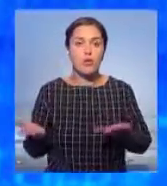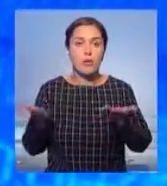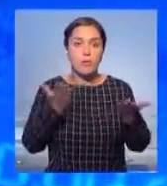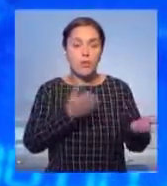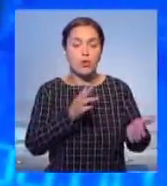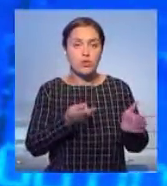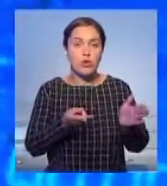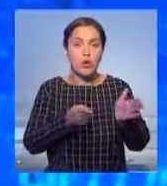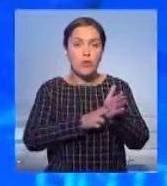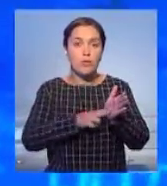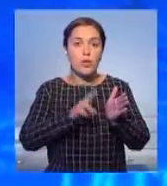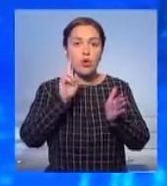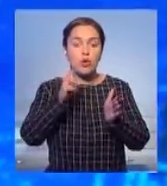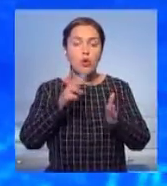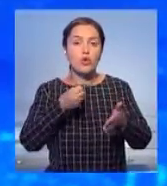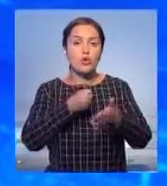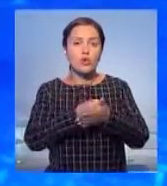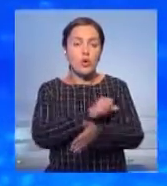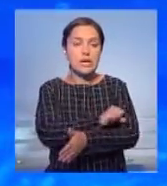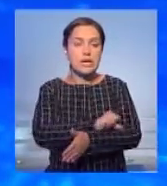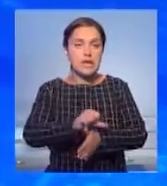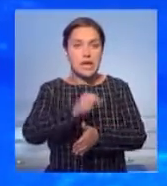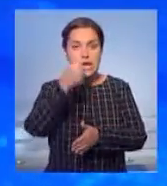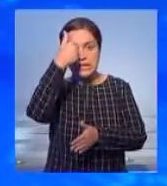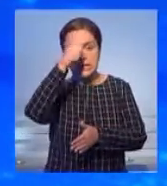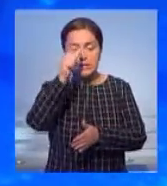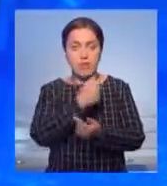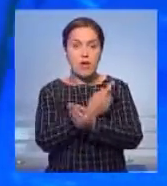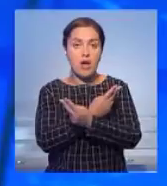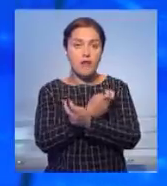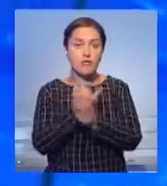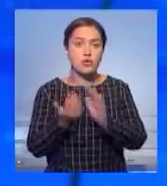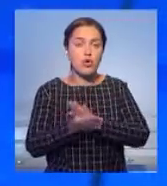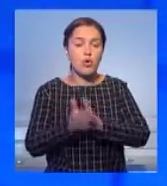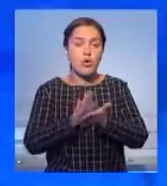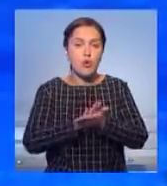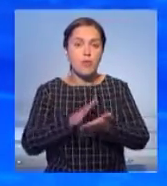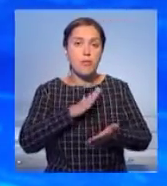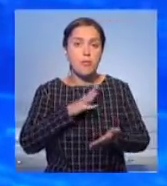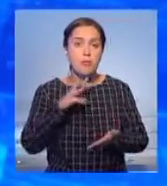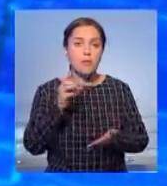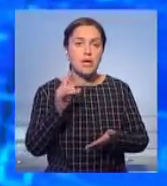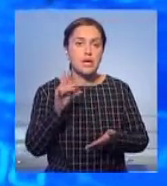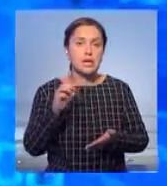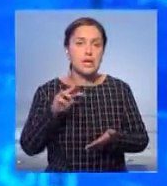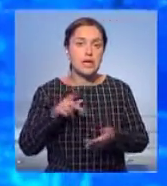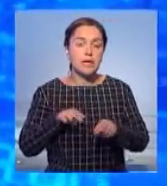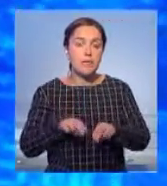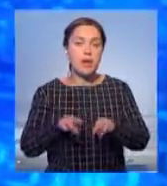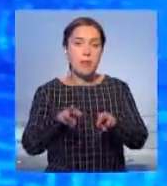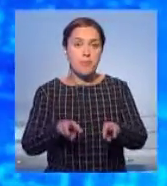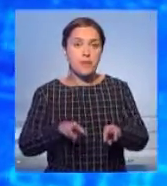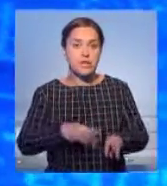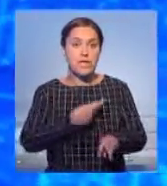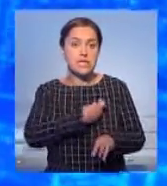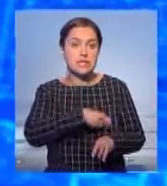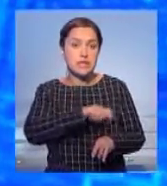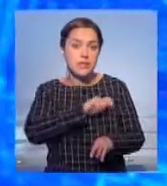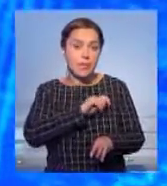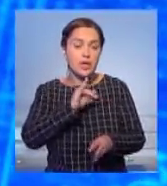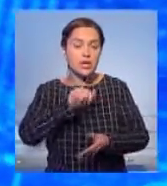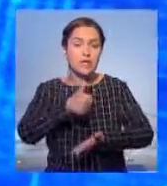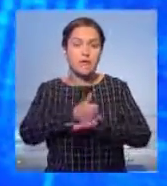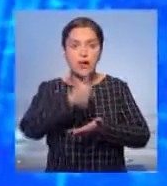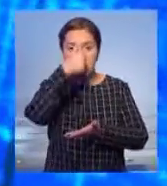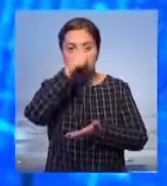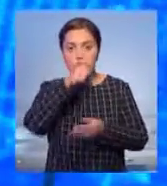достигнувших германо-австрийской границы. Об этом в Брюсселе договорились канцлер ФРГ Ангела Меркель, премьер-министр Испании Педро Санчес